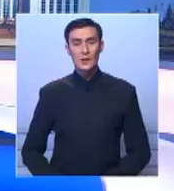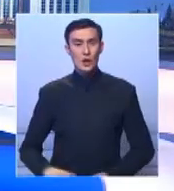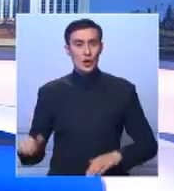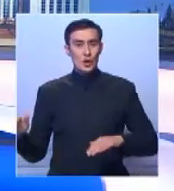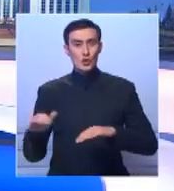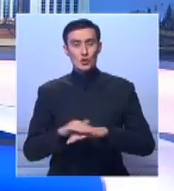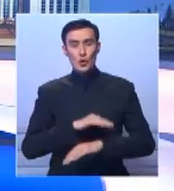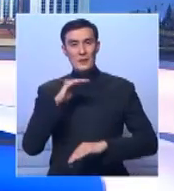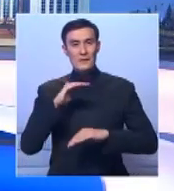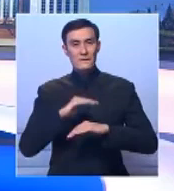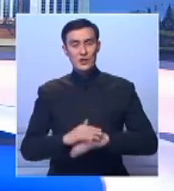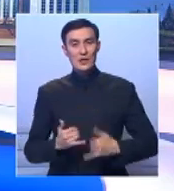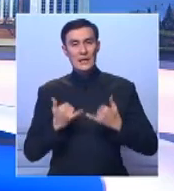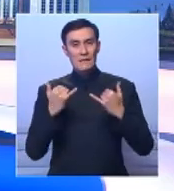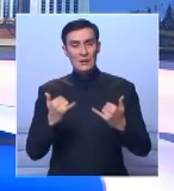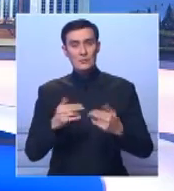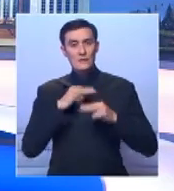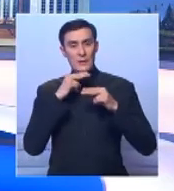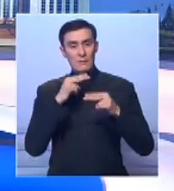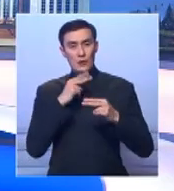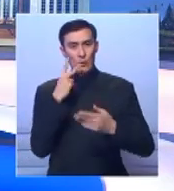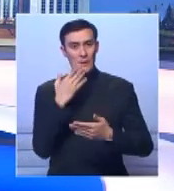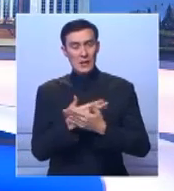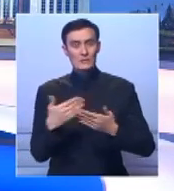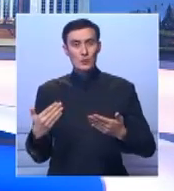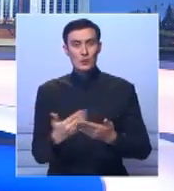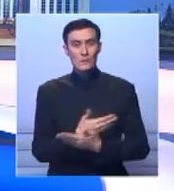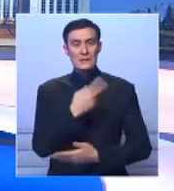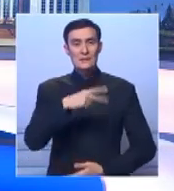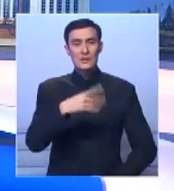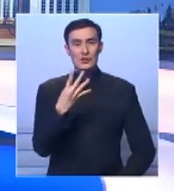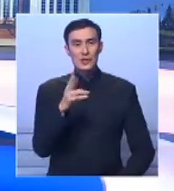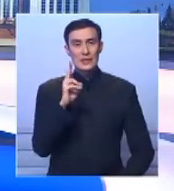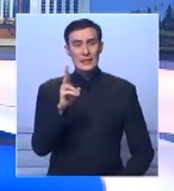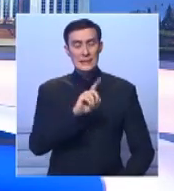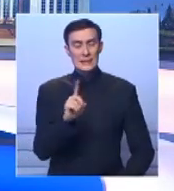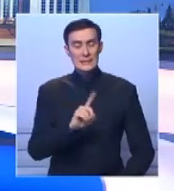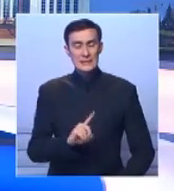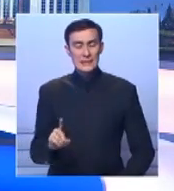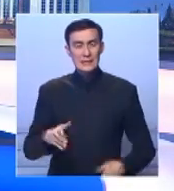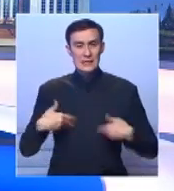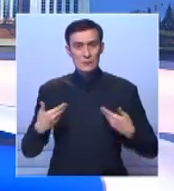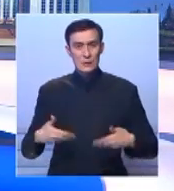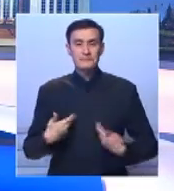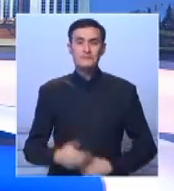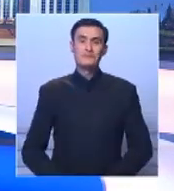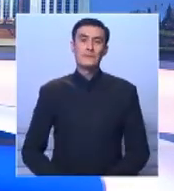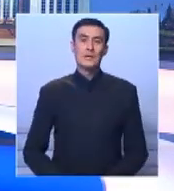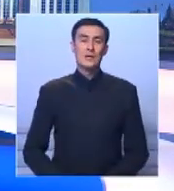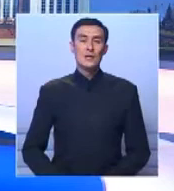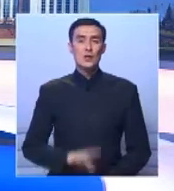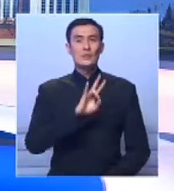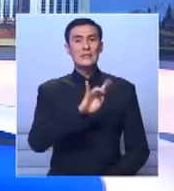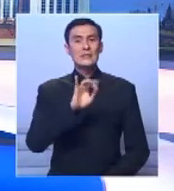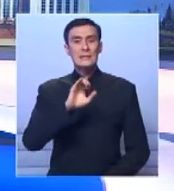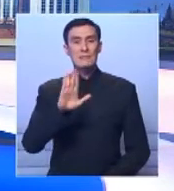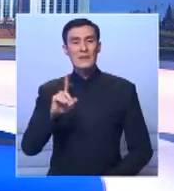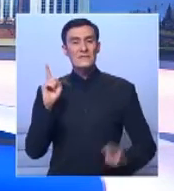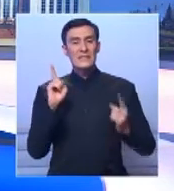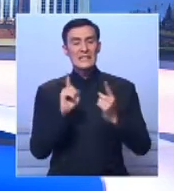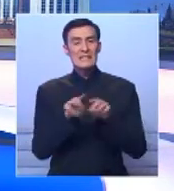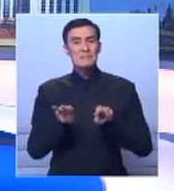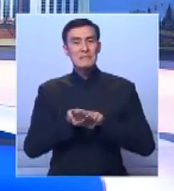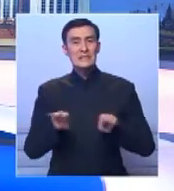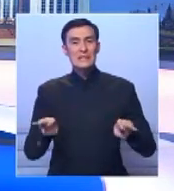Это новости с сурдопереводом. С ними ознакомим мы вас. Я Лаура Жакупова и мой коллега Хасан Исраилов. Здравствуйте. Нурсултан Назарбаев встретился